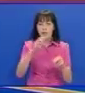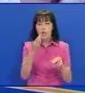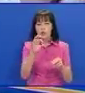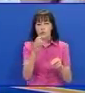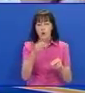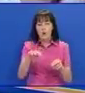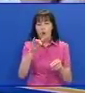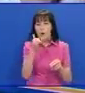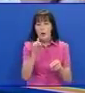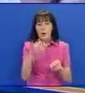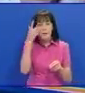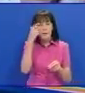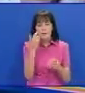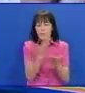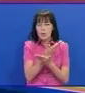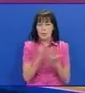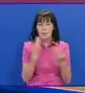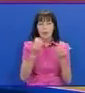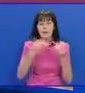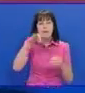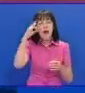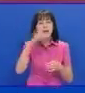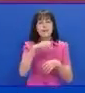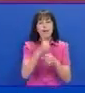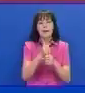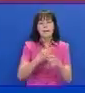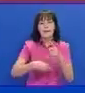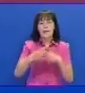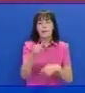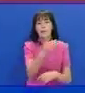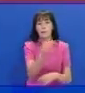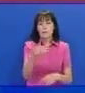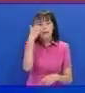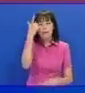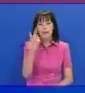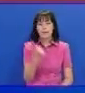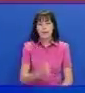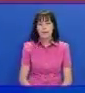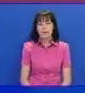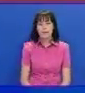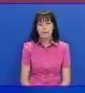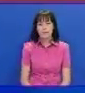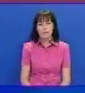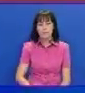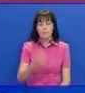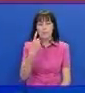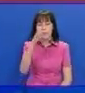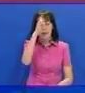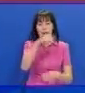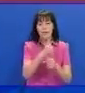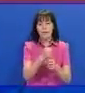шын жоқ. Ал енді Қазақ хандығының алдында өздерін білесіздер, сонау елбасыда айтқан